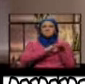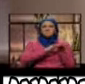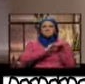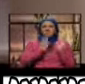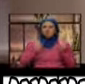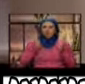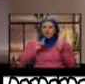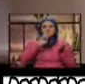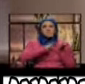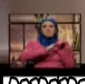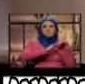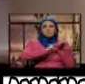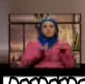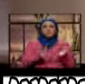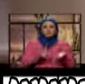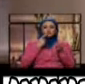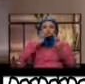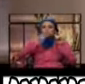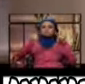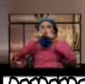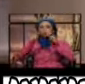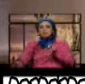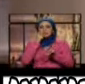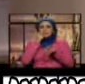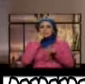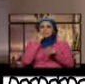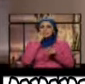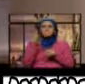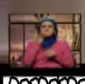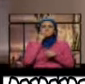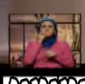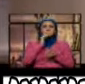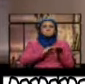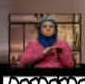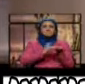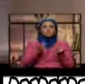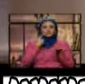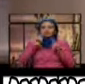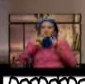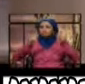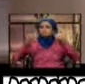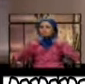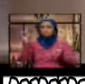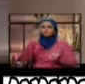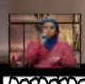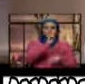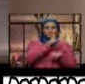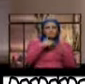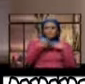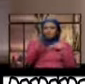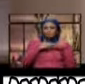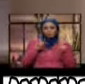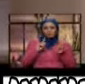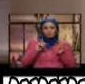عنده حدة الخوف. وبعدين في نقطة الله يرضى عن سيدنا علي لما قال ايه: العفوا